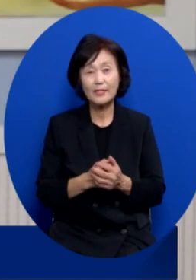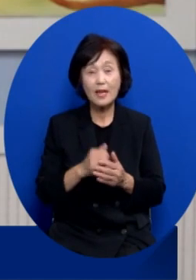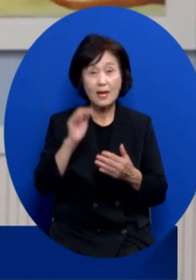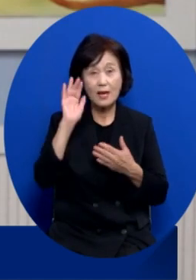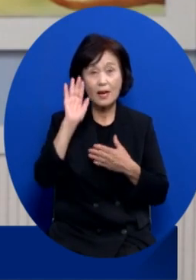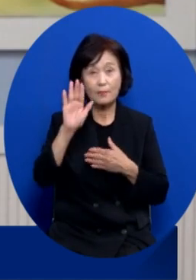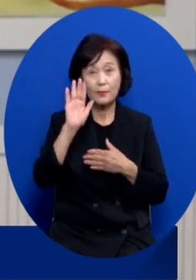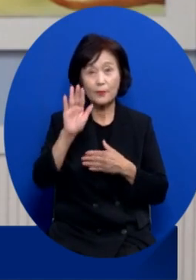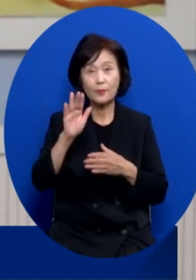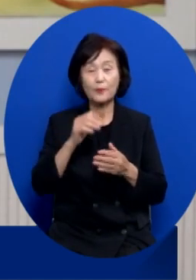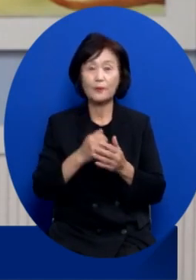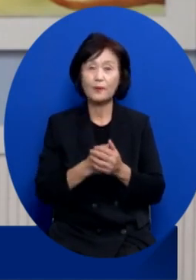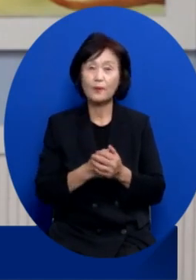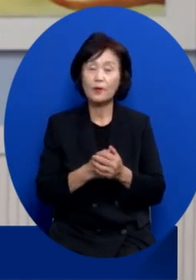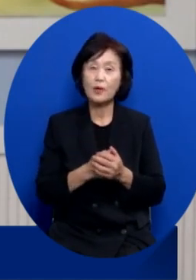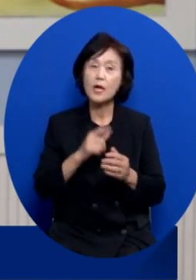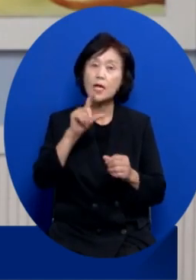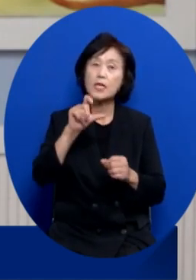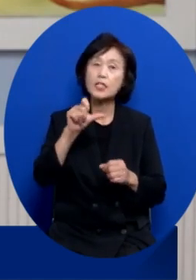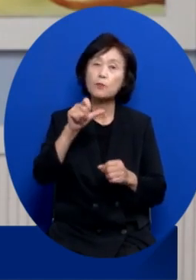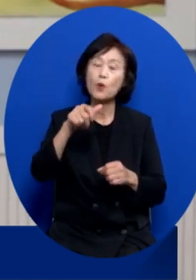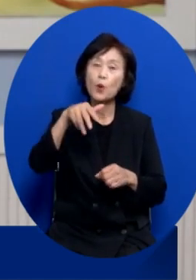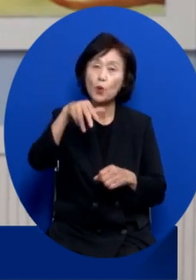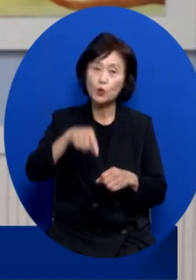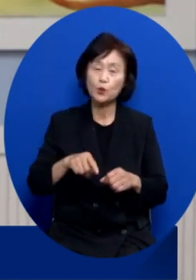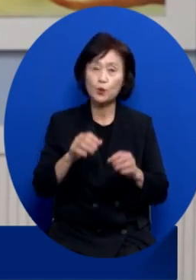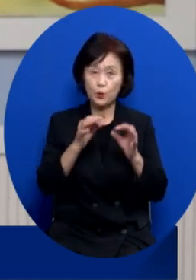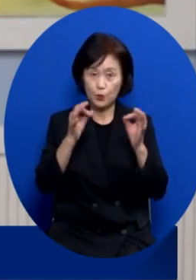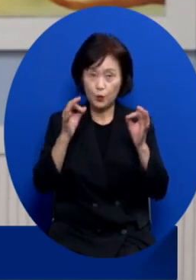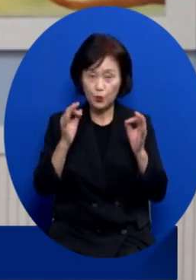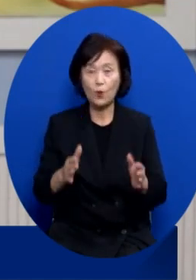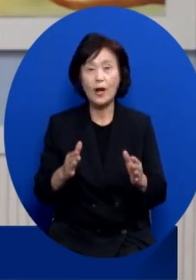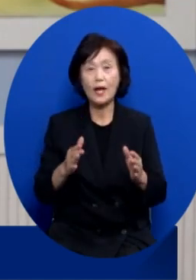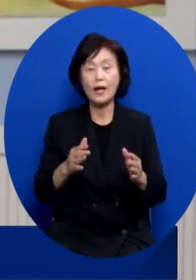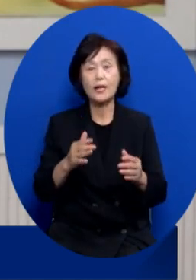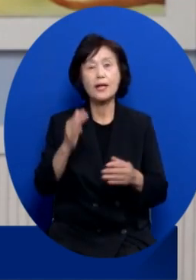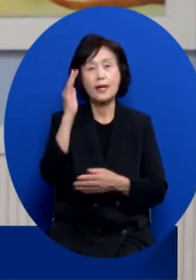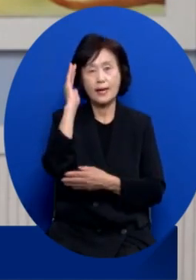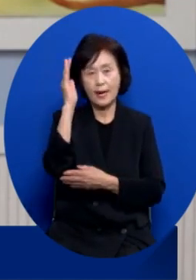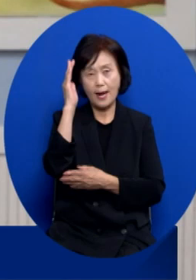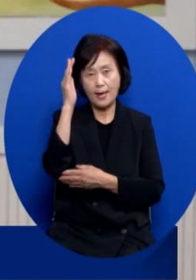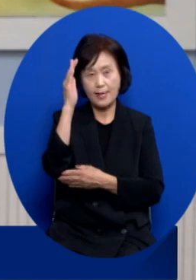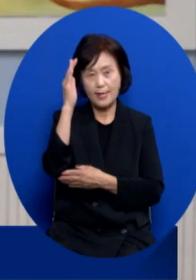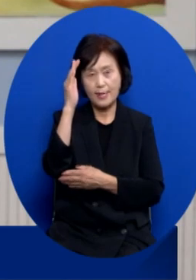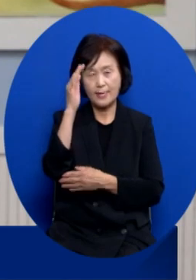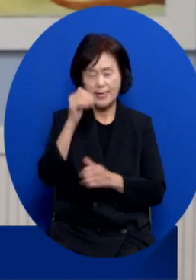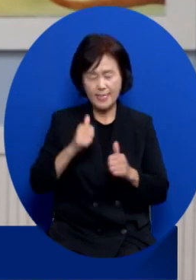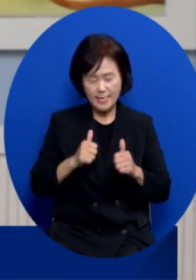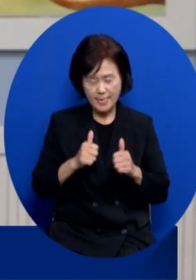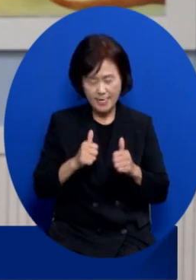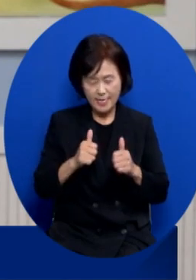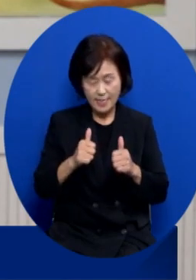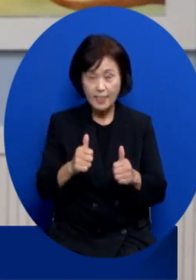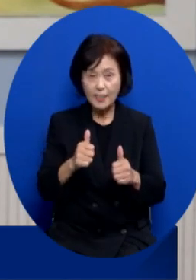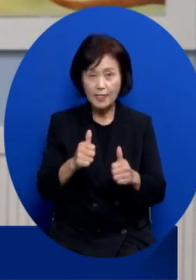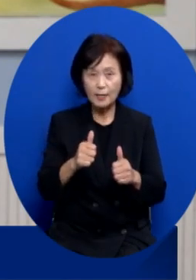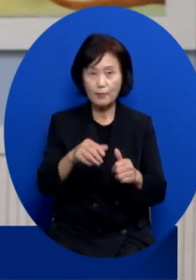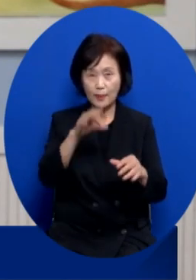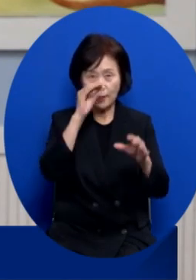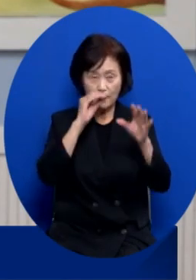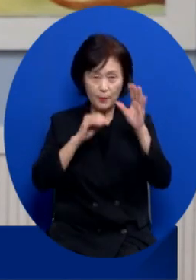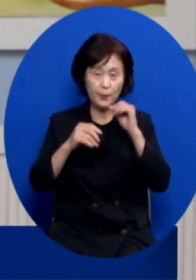앞으로 어 15주 동안 더이 강의에 열심이 어